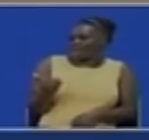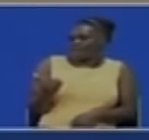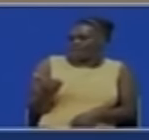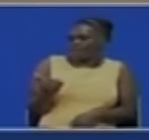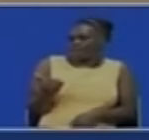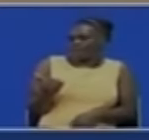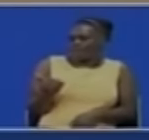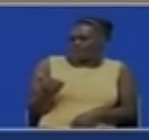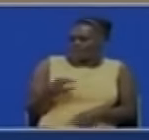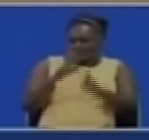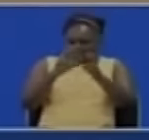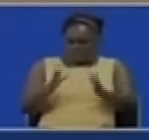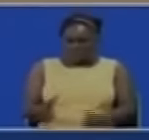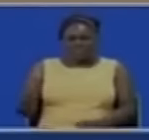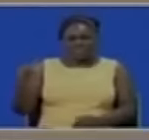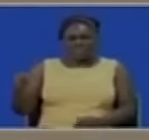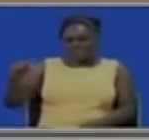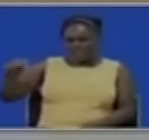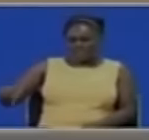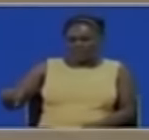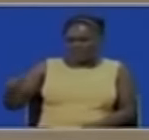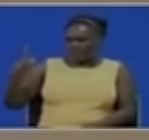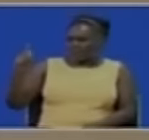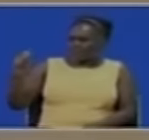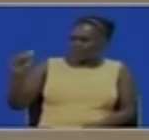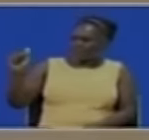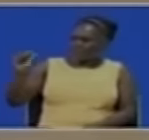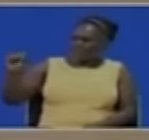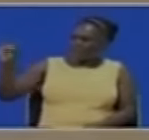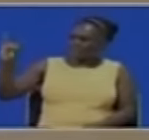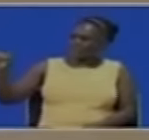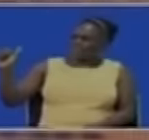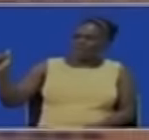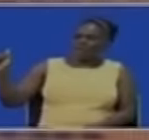kuwajibika? Sisi leo kesho KTN leo katika eneo la Tasia, Nairobi.